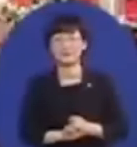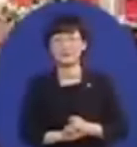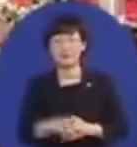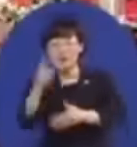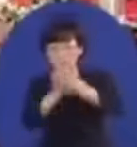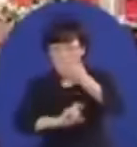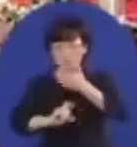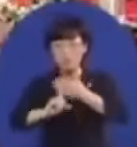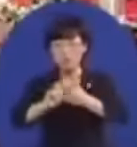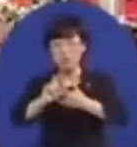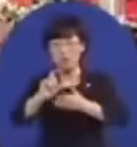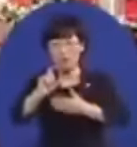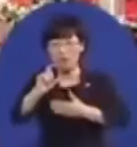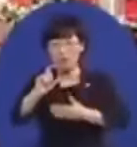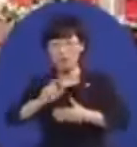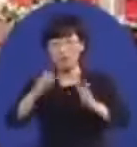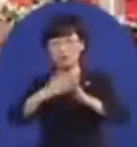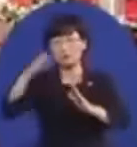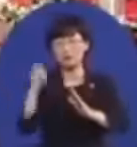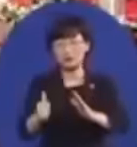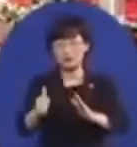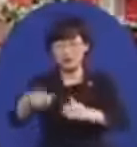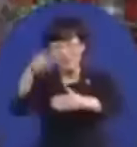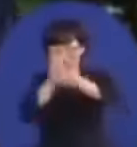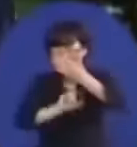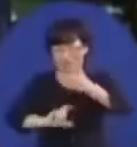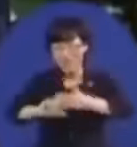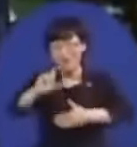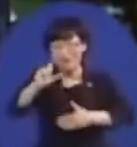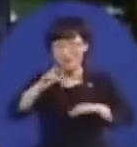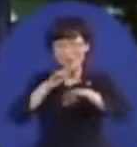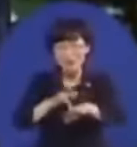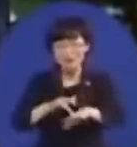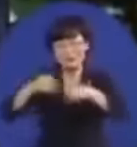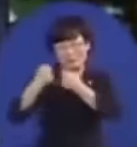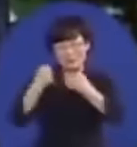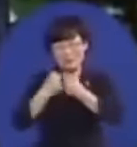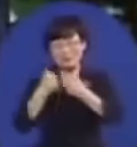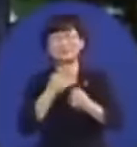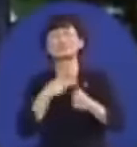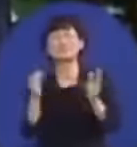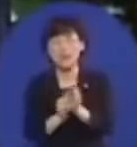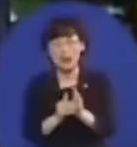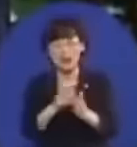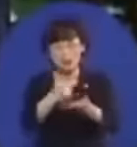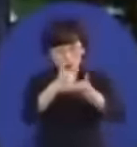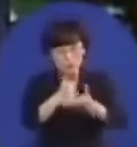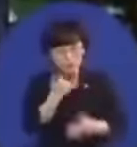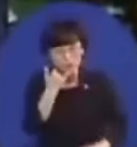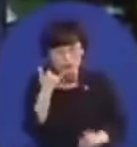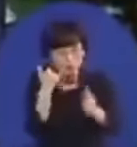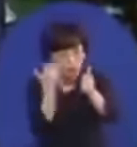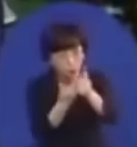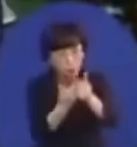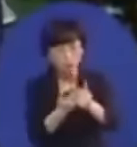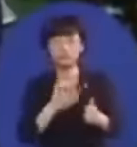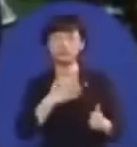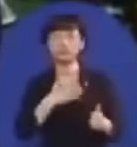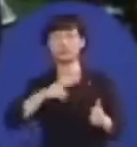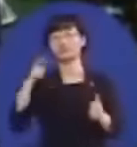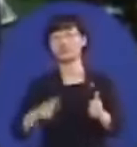아침에 주인이 와서 밤새도록 마귀에 고통을 당했는데 주인은 괜찮았습니까? 까딱